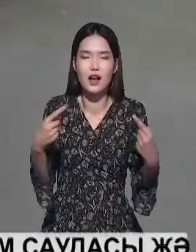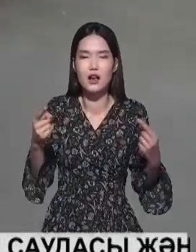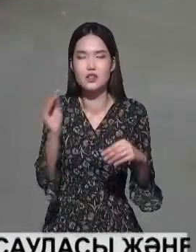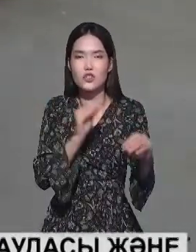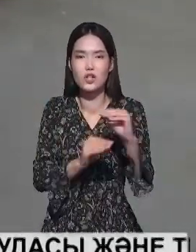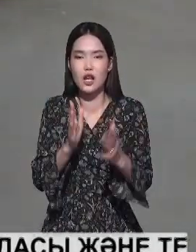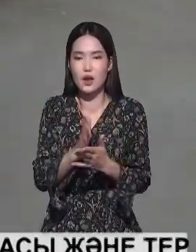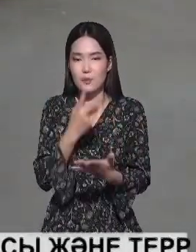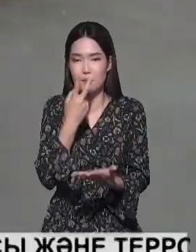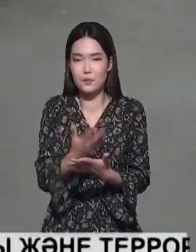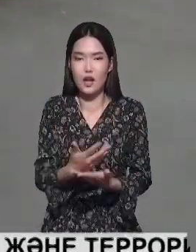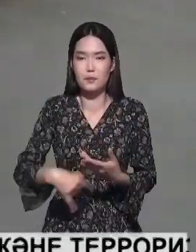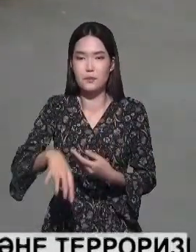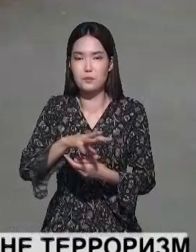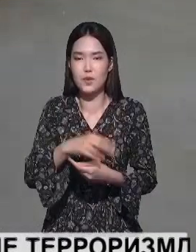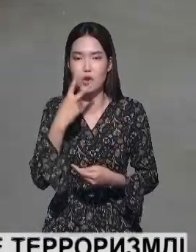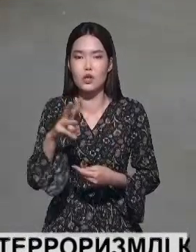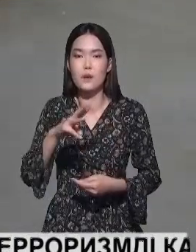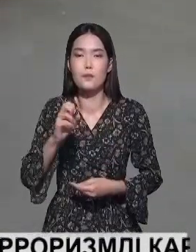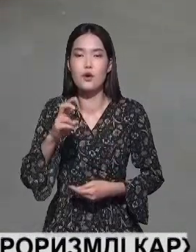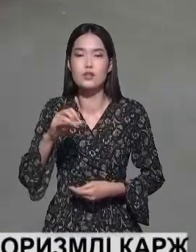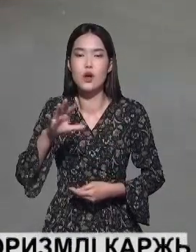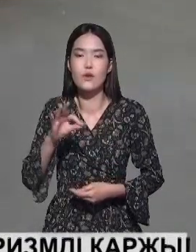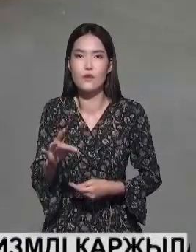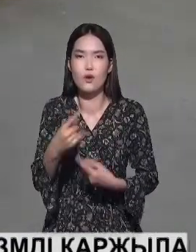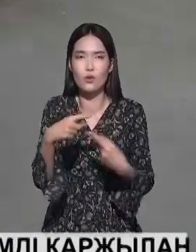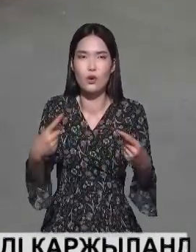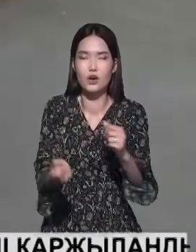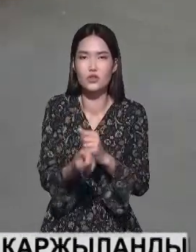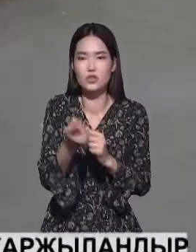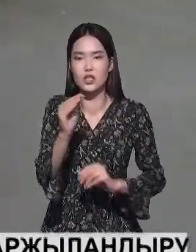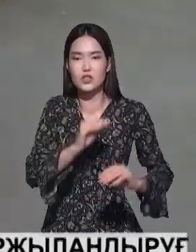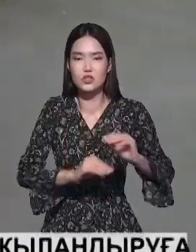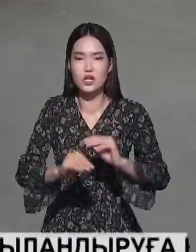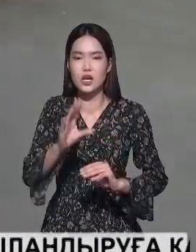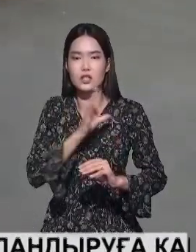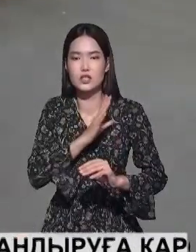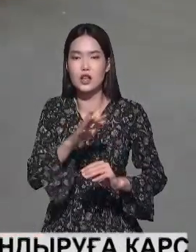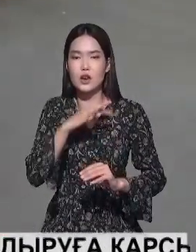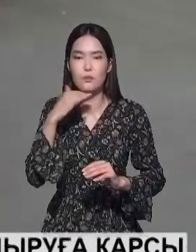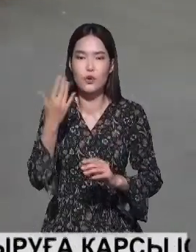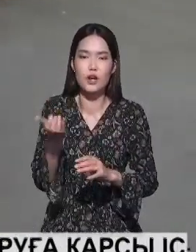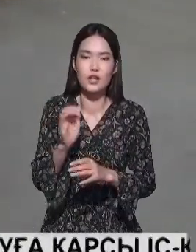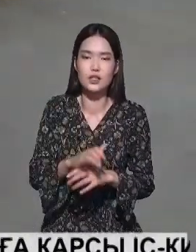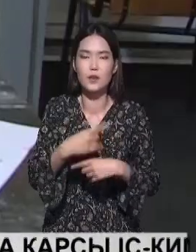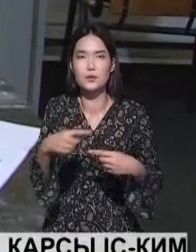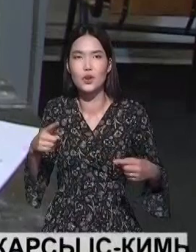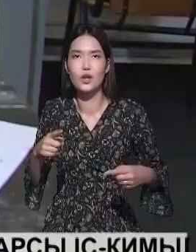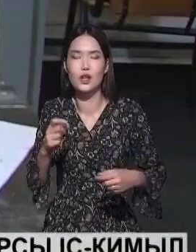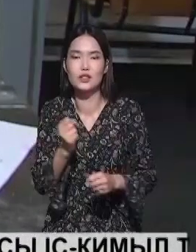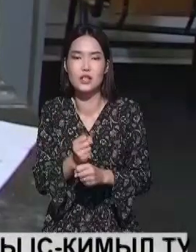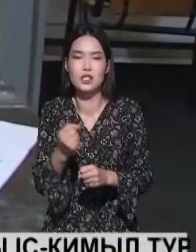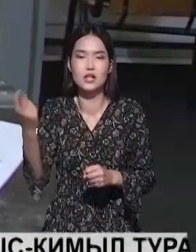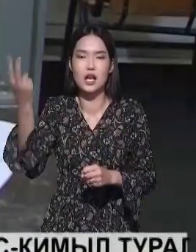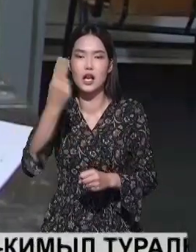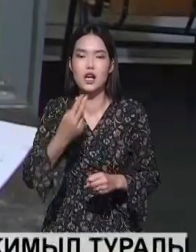мұнда тұрғандардың барлығы дерлік бутафор қолынан шыққан туынды. Мұны жасауда шеберлер көз майын тамызып, күні-түні еңбек етеді. Астана